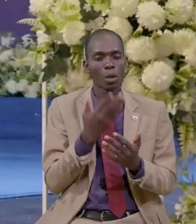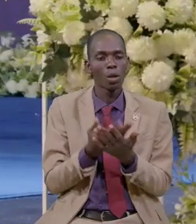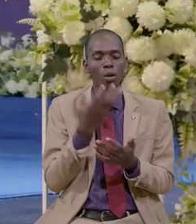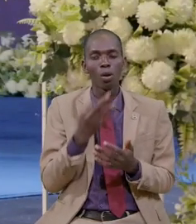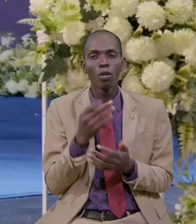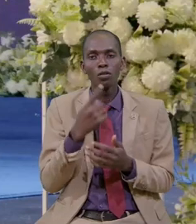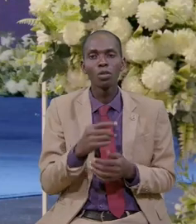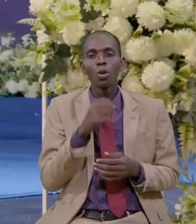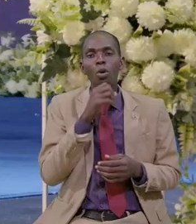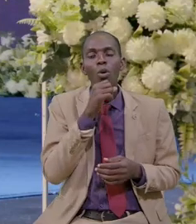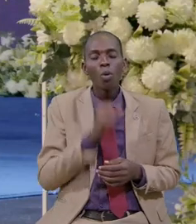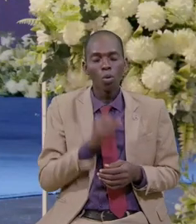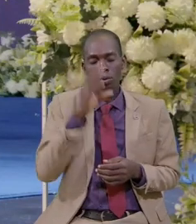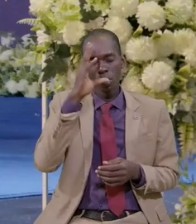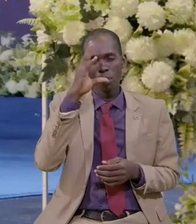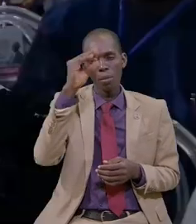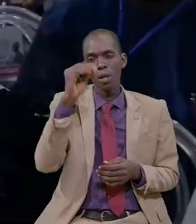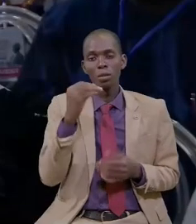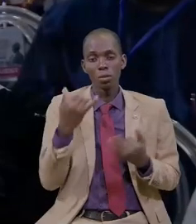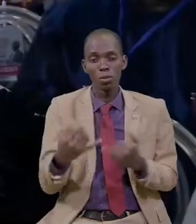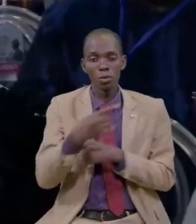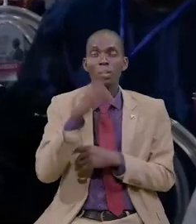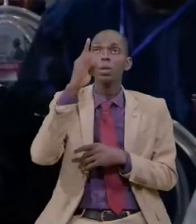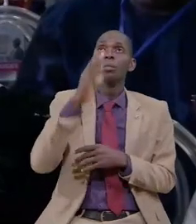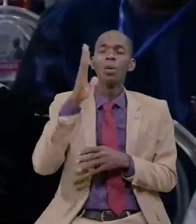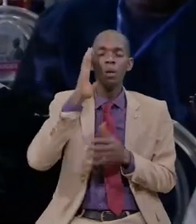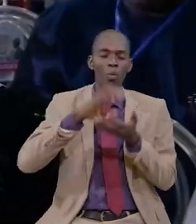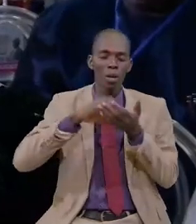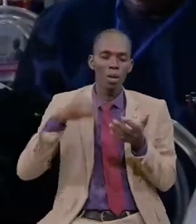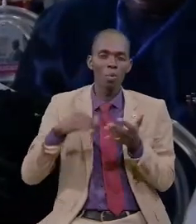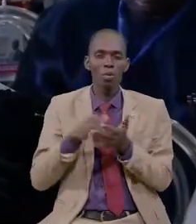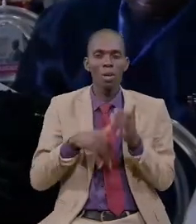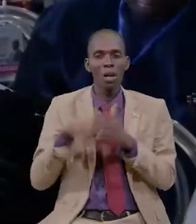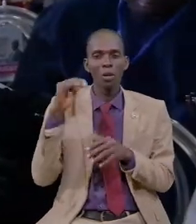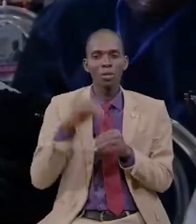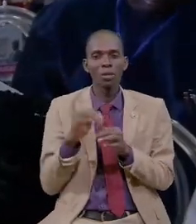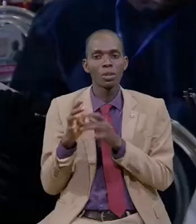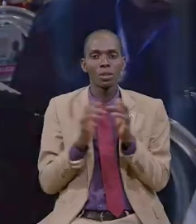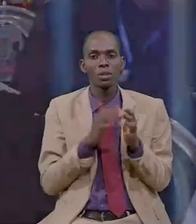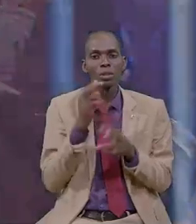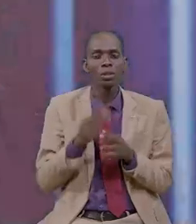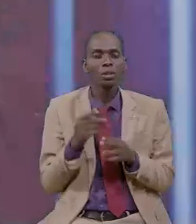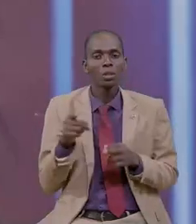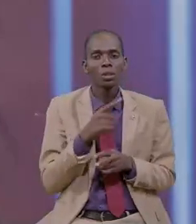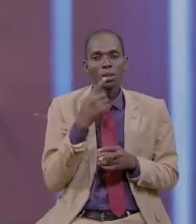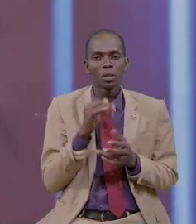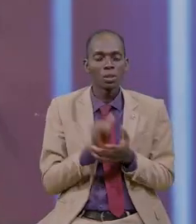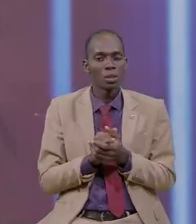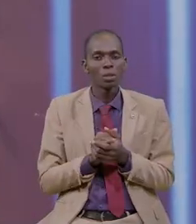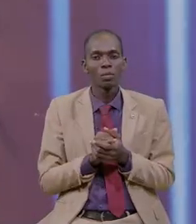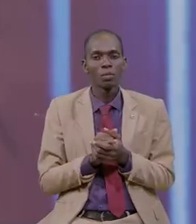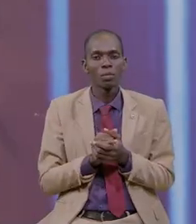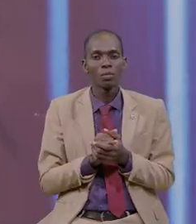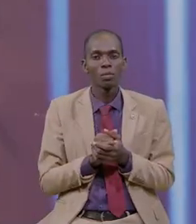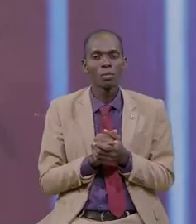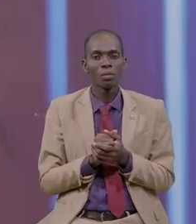homme. Aujourd'hui, Dieu va te débarrasser du vieil homme. Et de sans rire ni